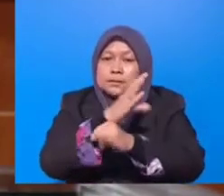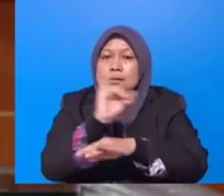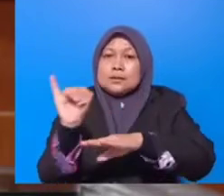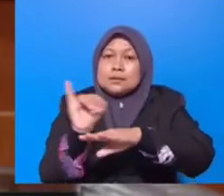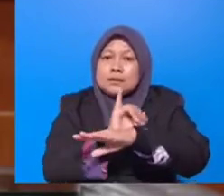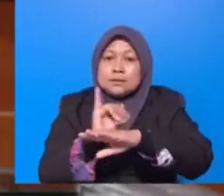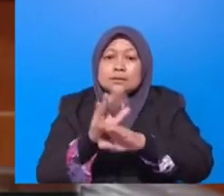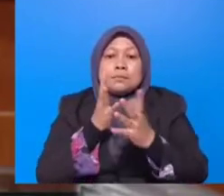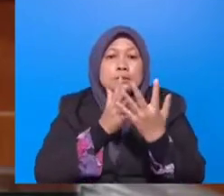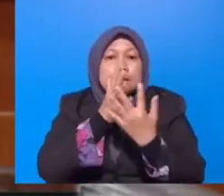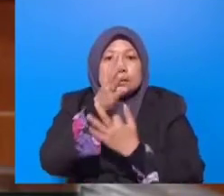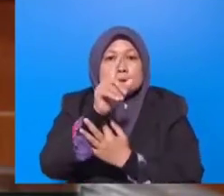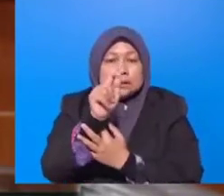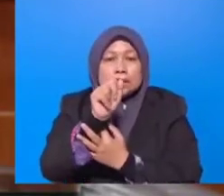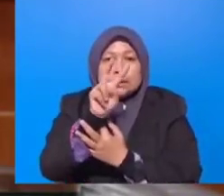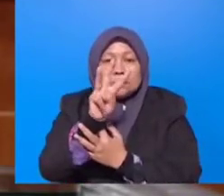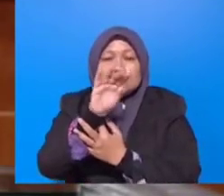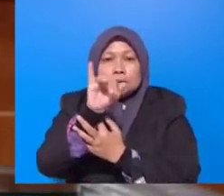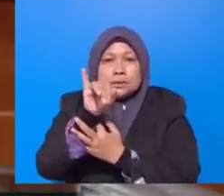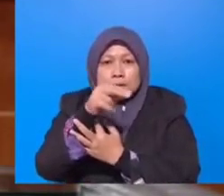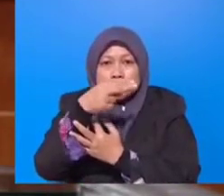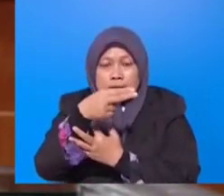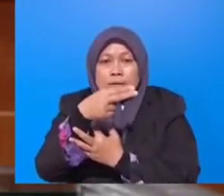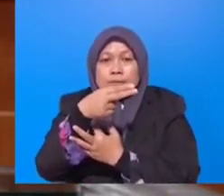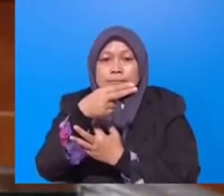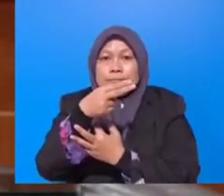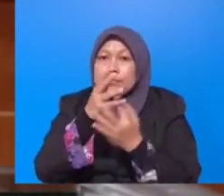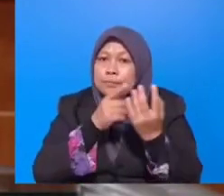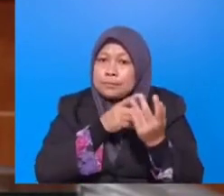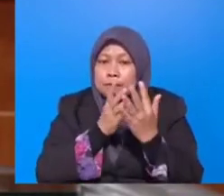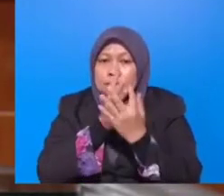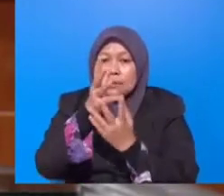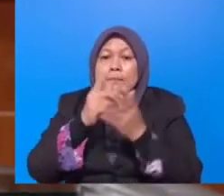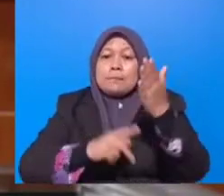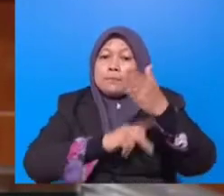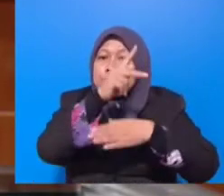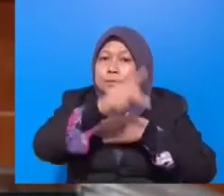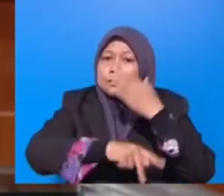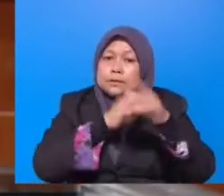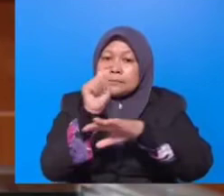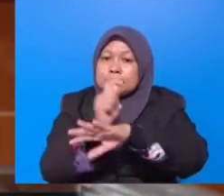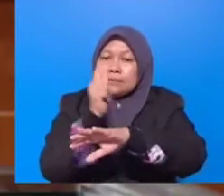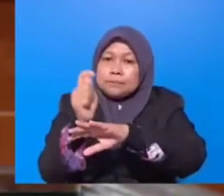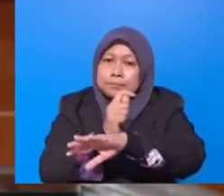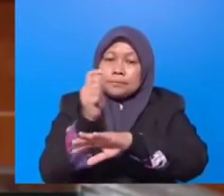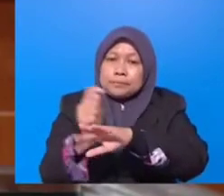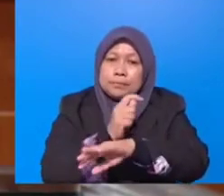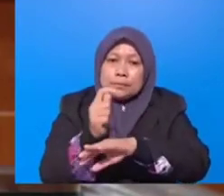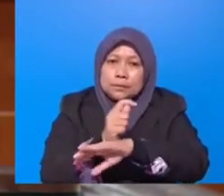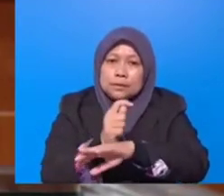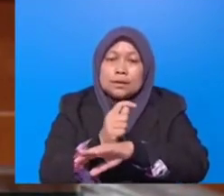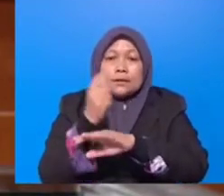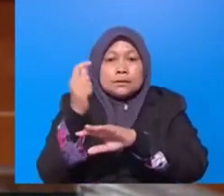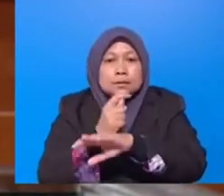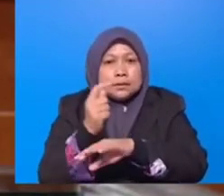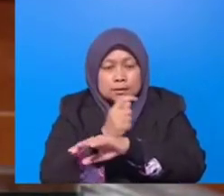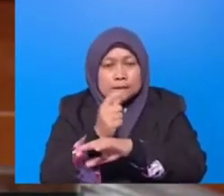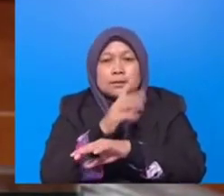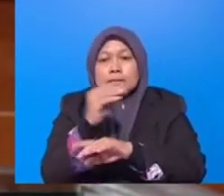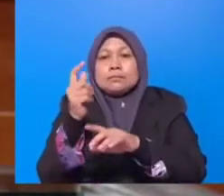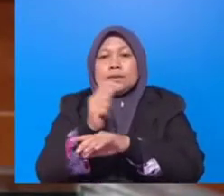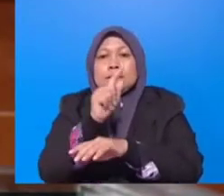industri melalui tidak bridges Kementerian melaksanakan program training of these training of